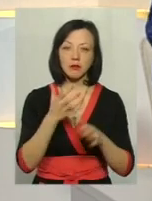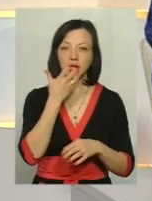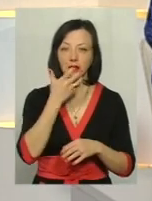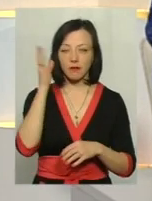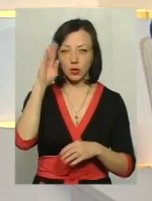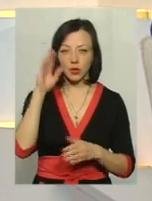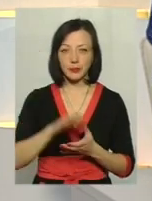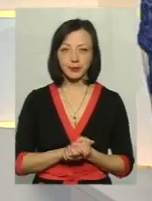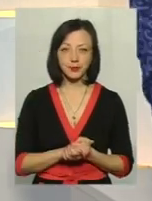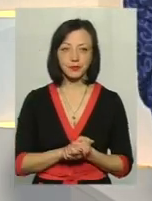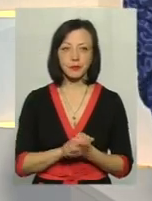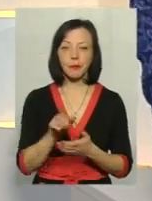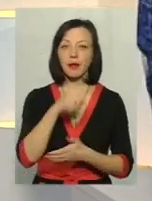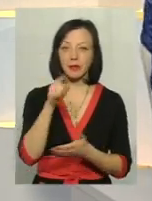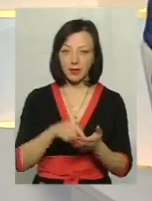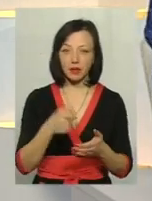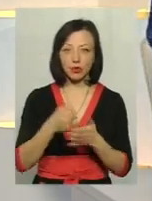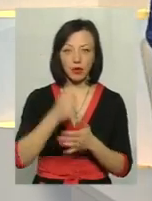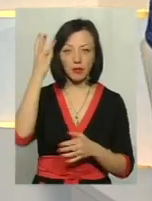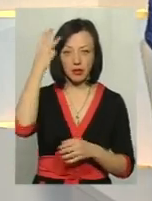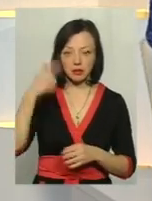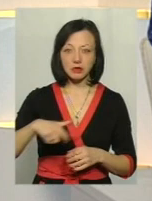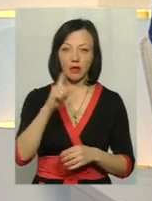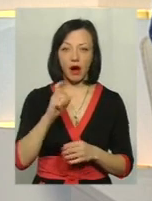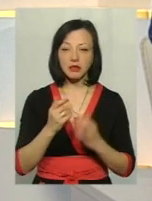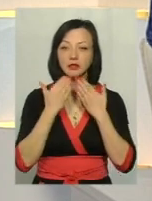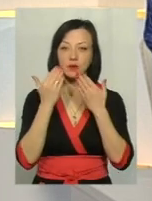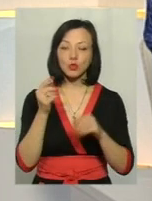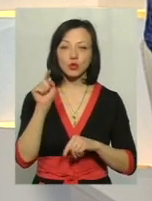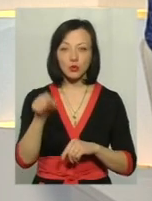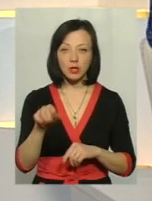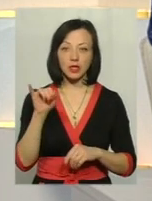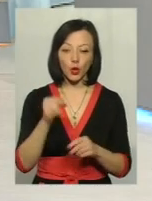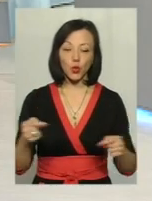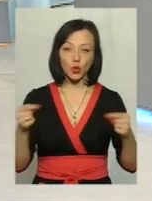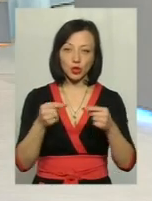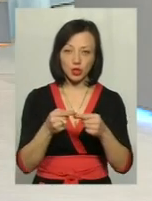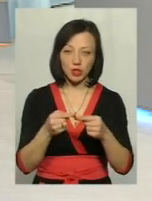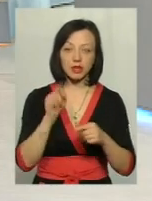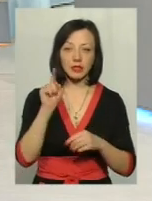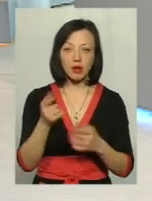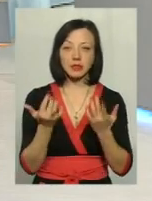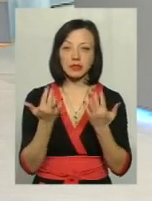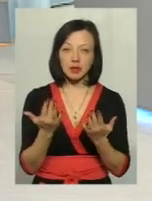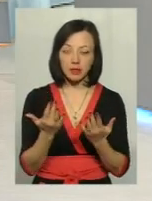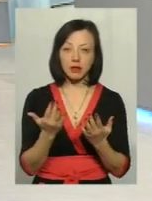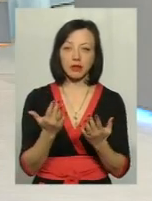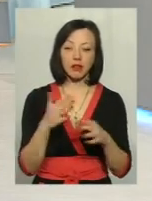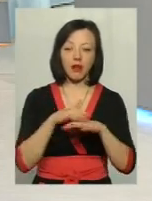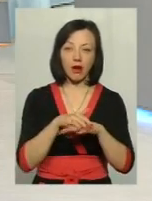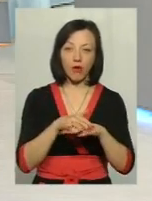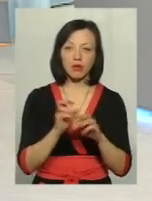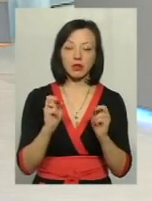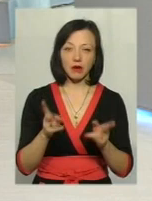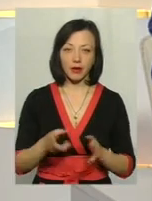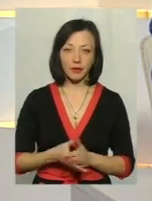питання їх вже безпосередньо до Хмельницькгазу, їм треба звернутися туди і уточнити там, скільки вони нараховують її.